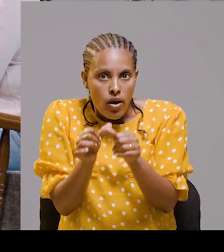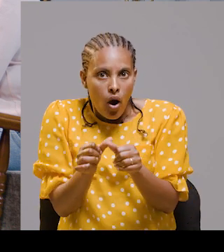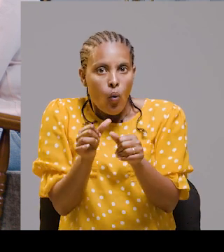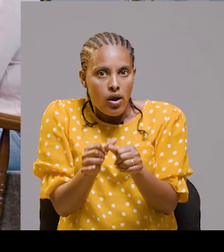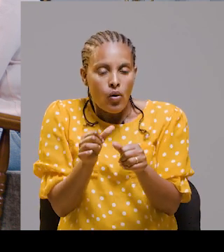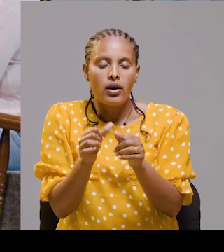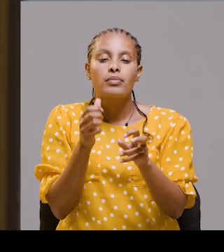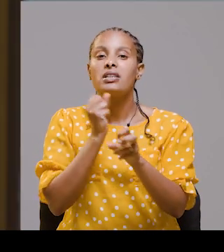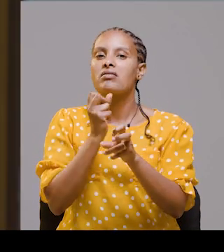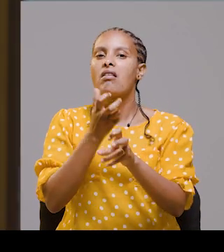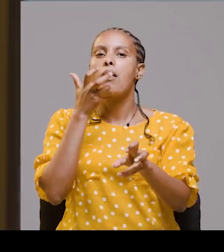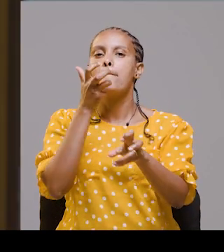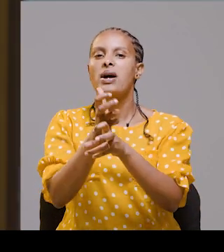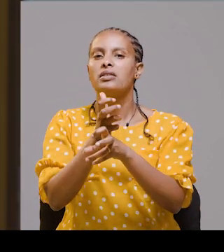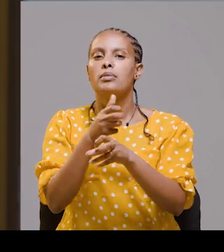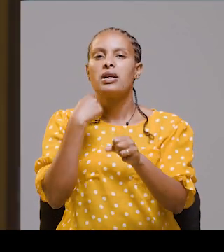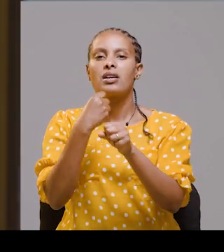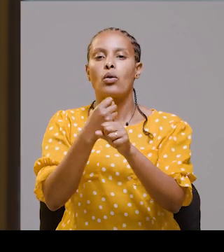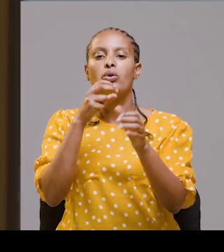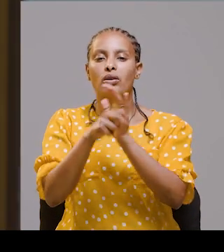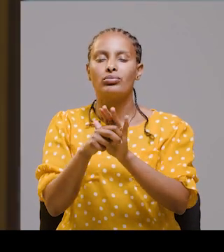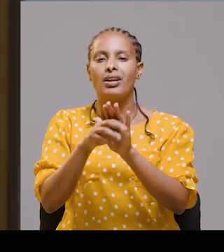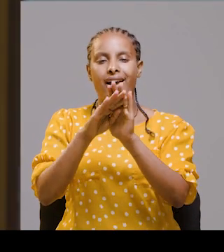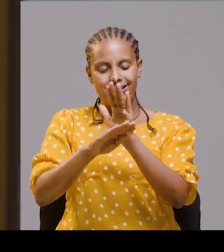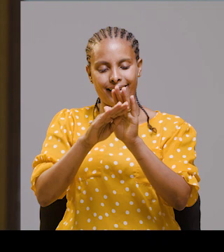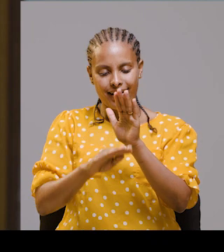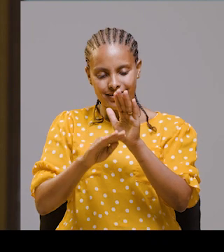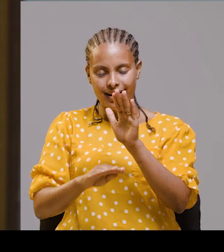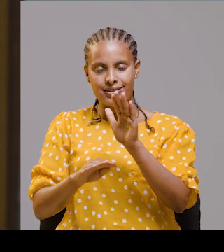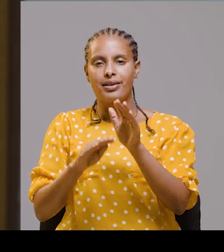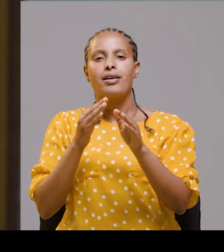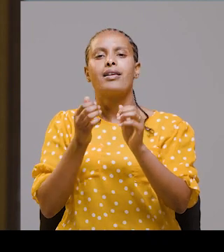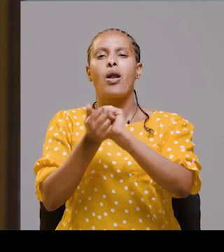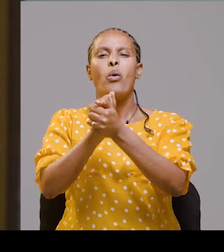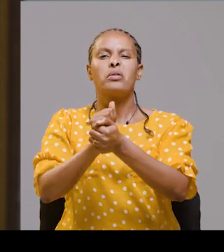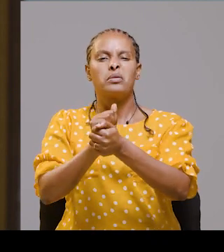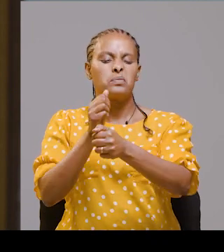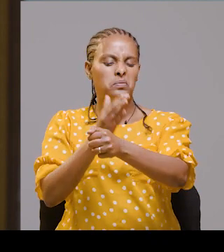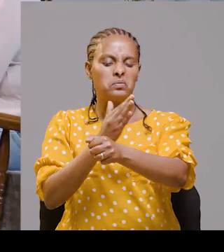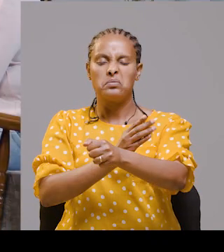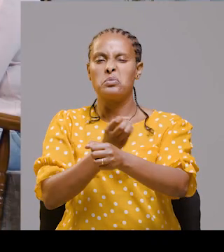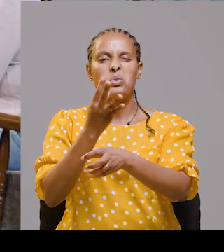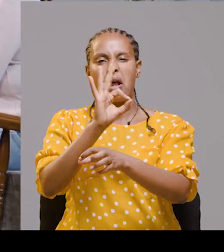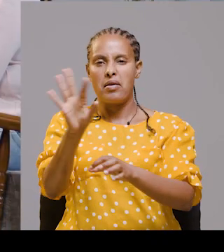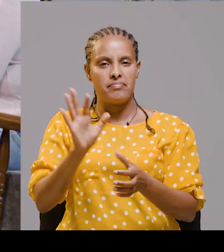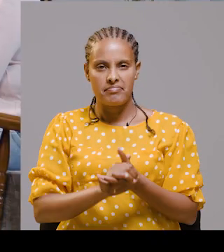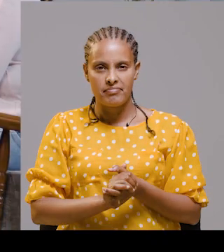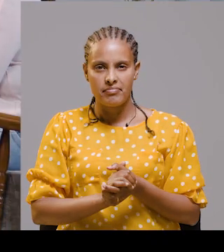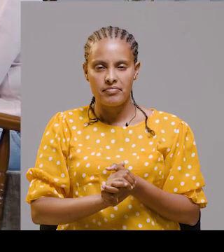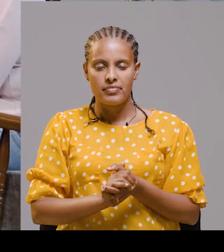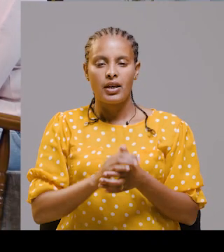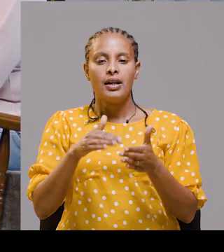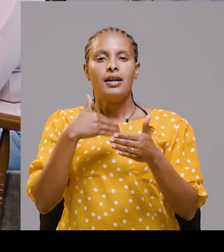ስራ እየከበደ በምንሰራው ስራ ምናገኘው ውጤት ደግሞ እየቀነሰ ነው የሚመጣው በያስባለሁ